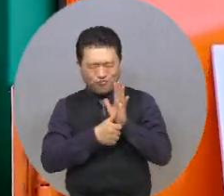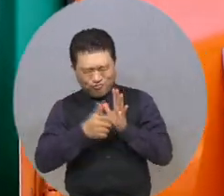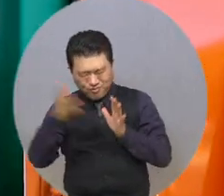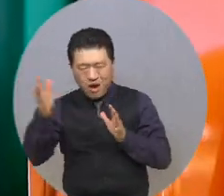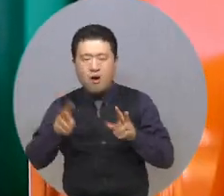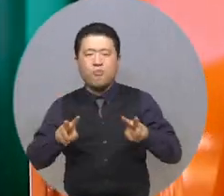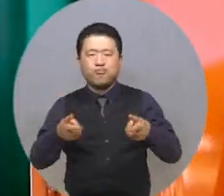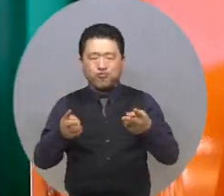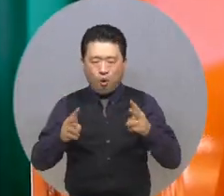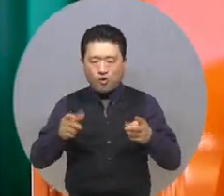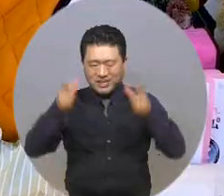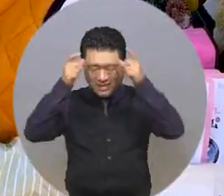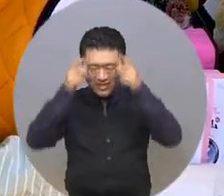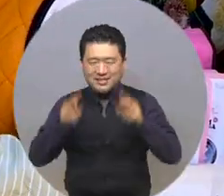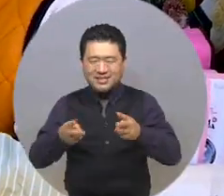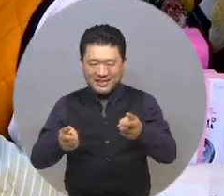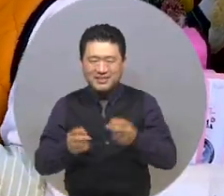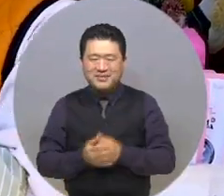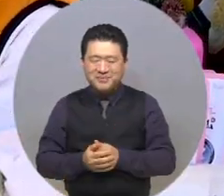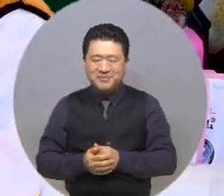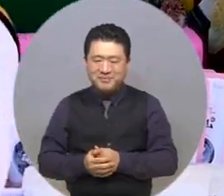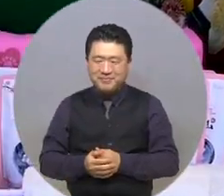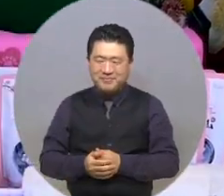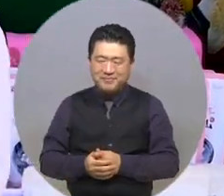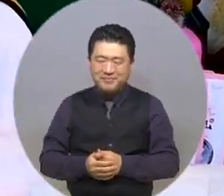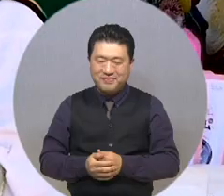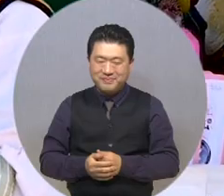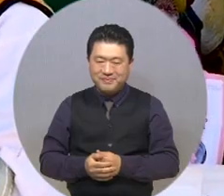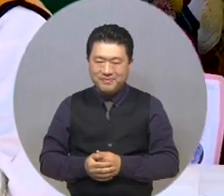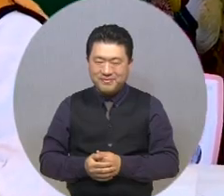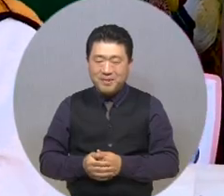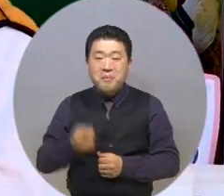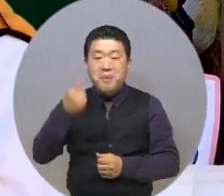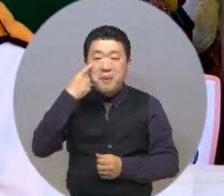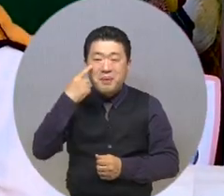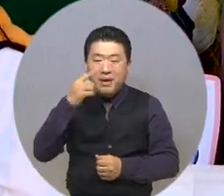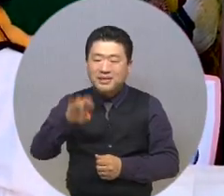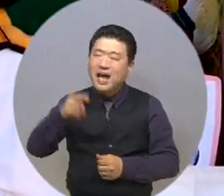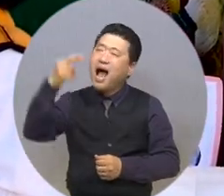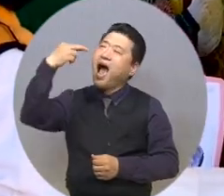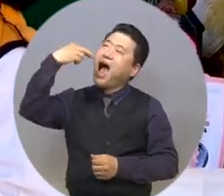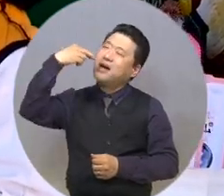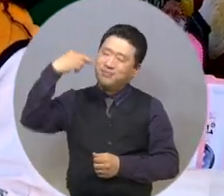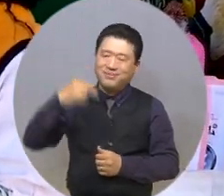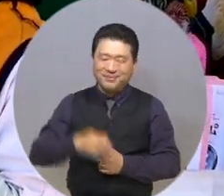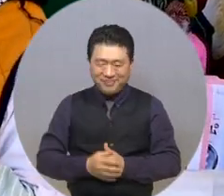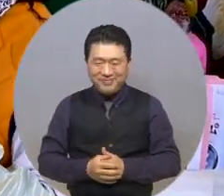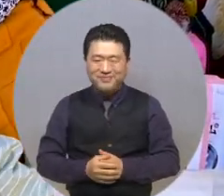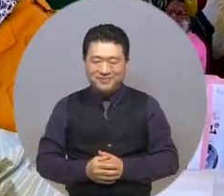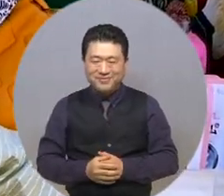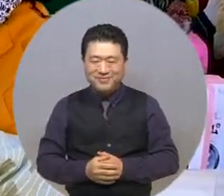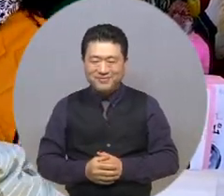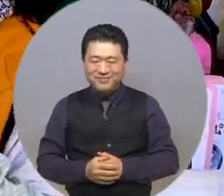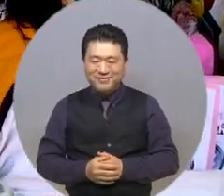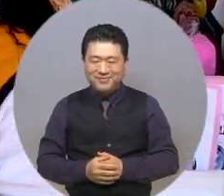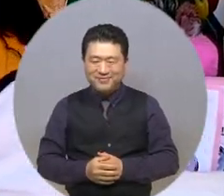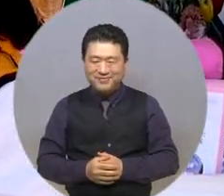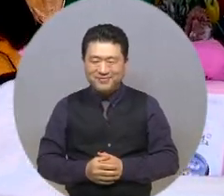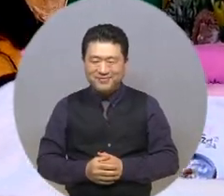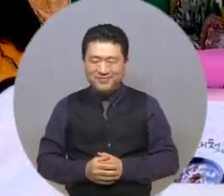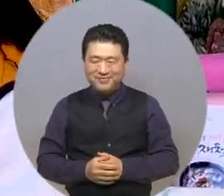광양. 자, 일단 그냥 불고기를 한번 먹어보겠습니다. 광양 불고기 입에 다